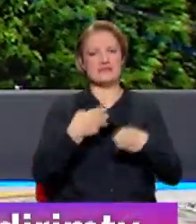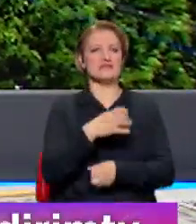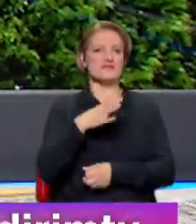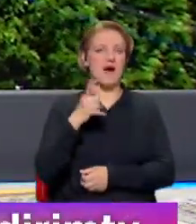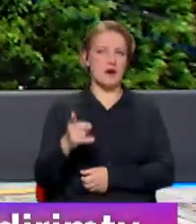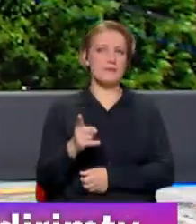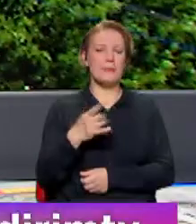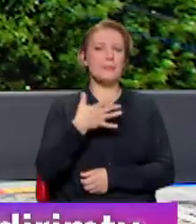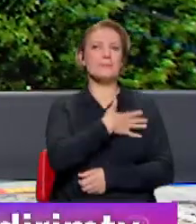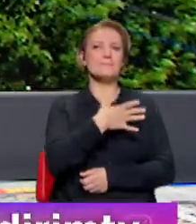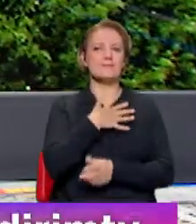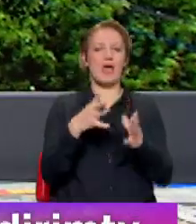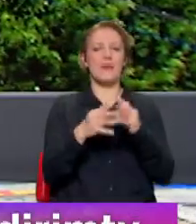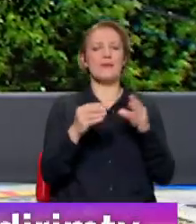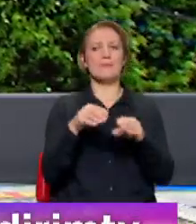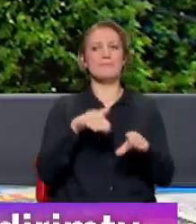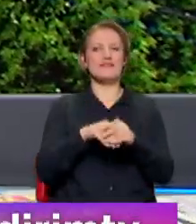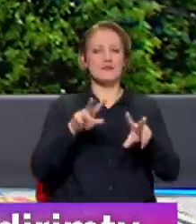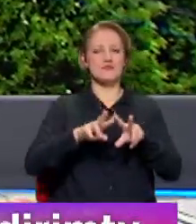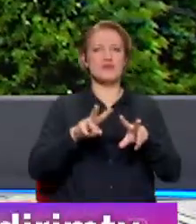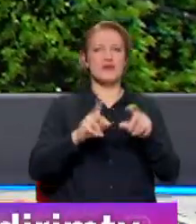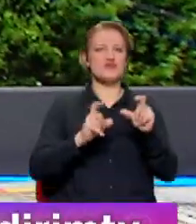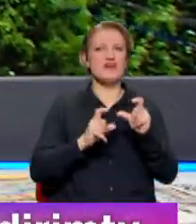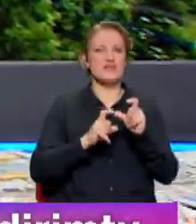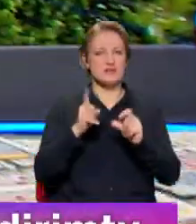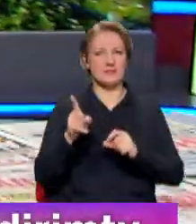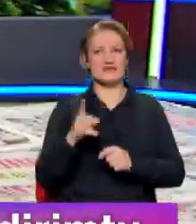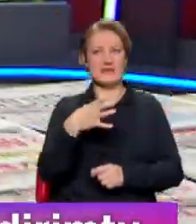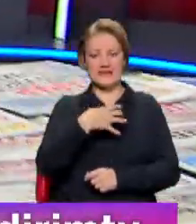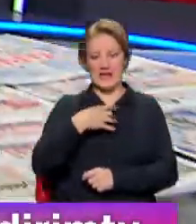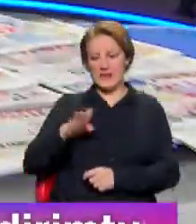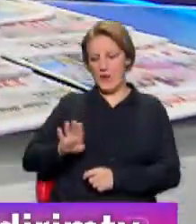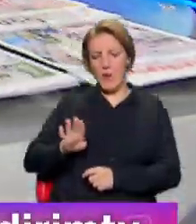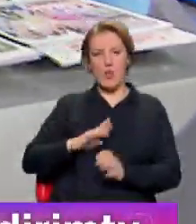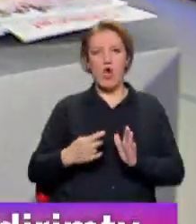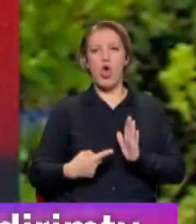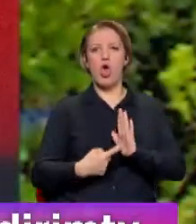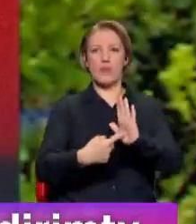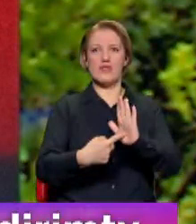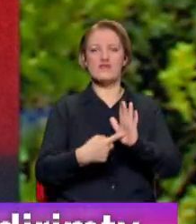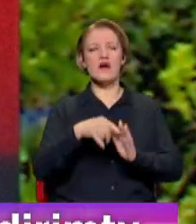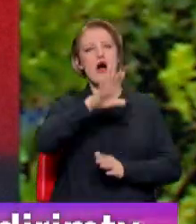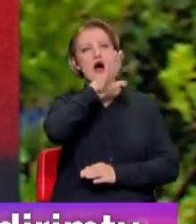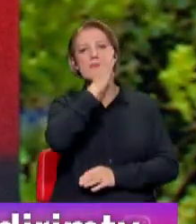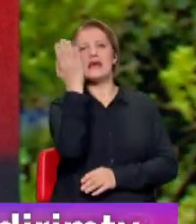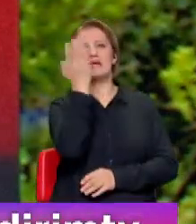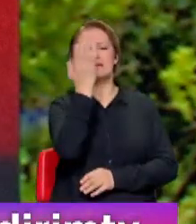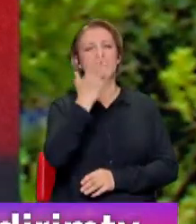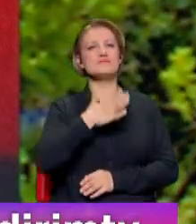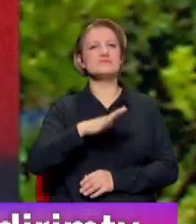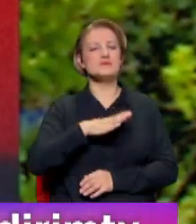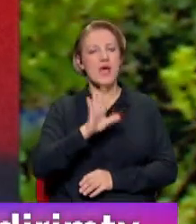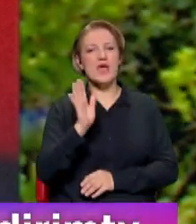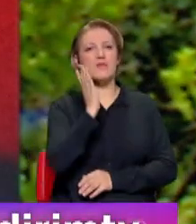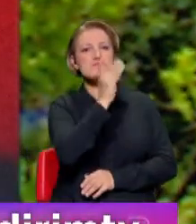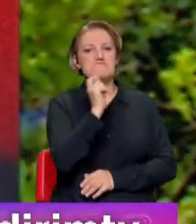var. Ve CHP Adana Milletvekili Müzeyyen Şevkin de kendi oğlunda örnek vererek yurt dışına giden, gitmek zorunda